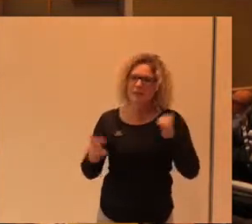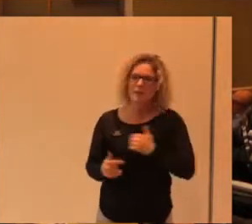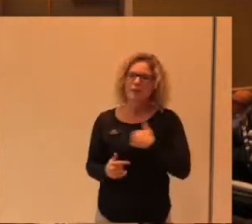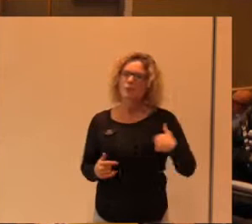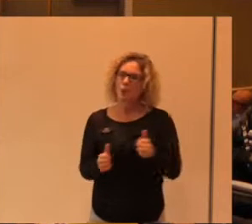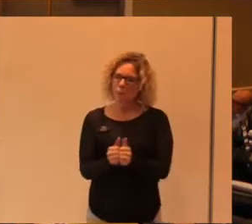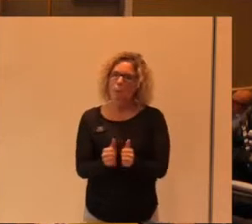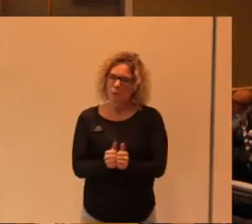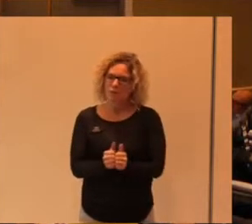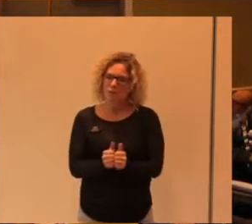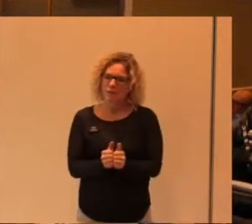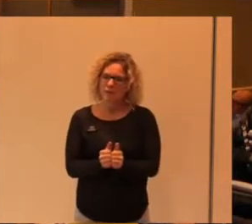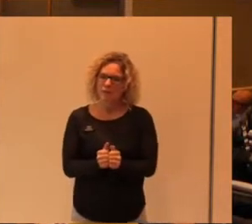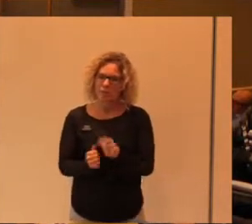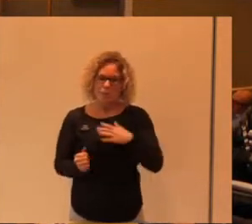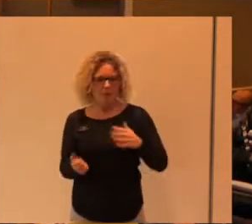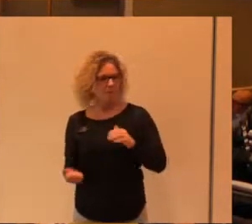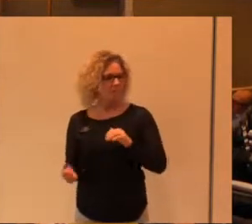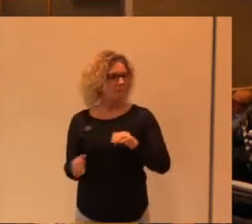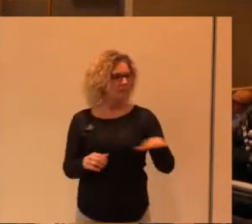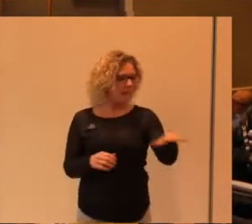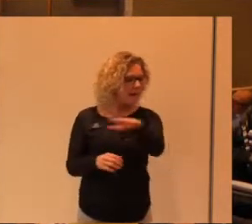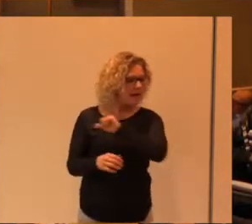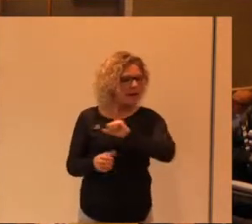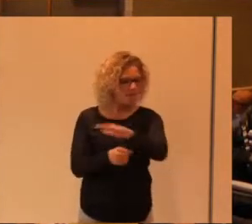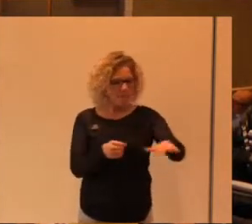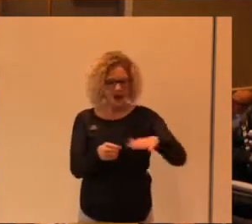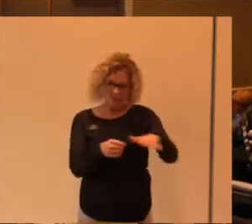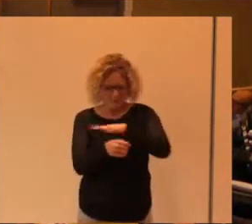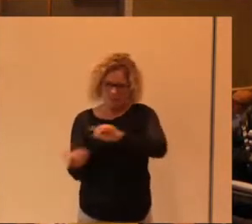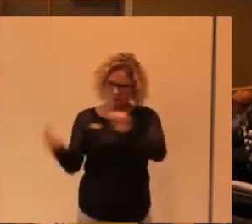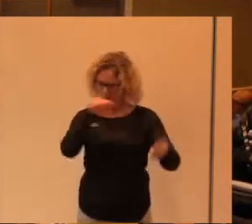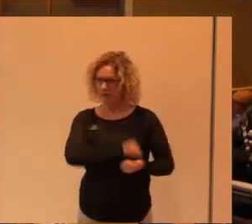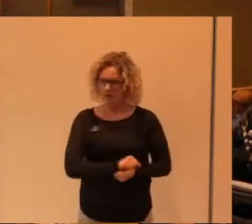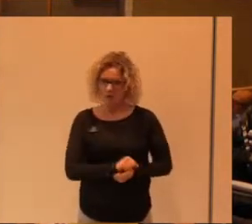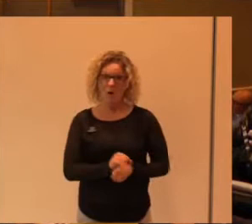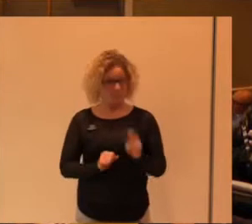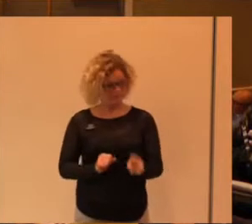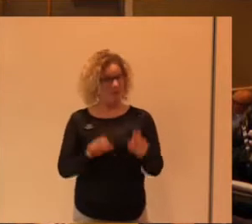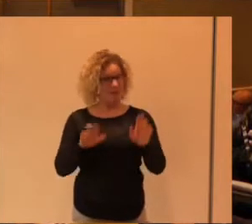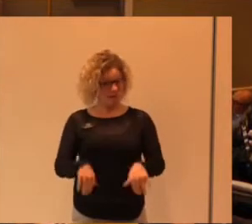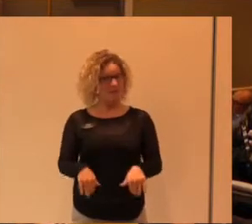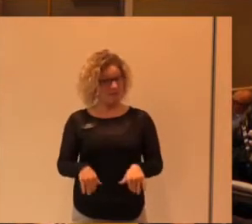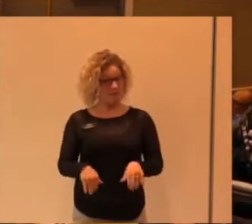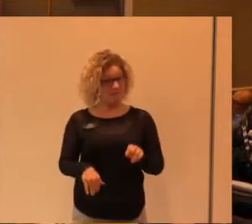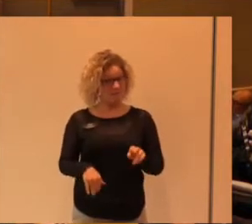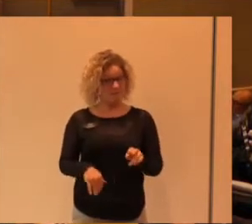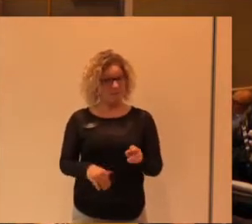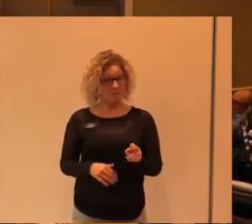De var mer inne på att revolutionera hela den här marknaden. Vilket de ju faktiskt också delvis gjorde. Skulle man kunna